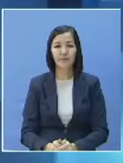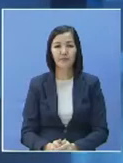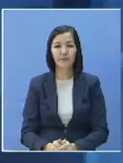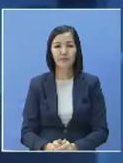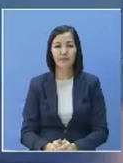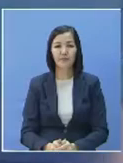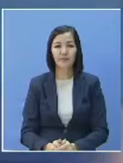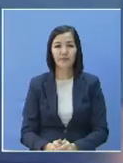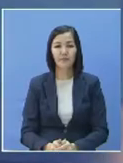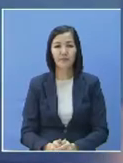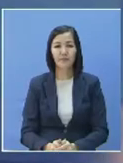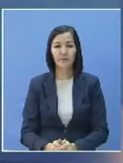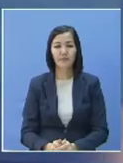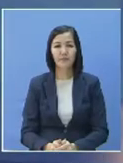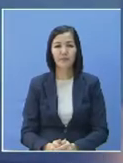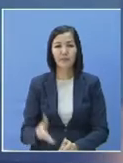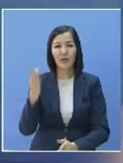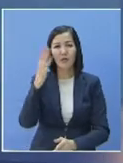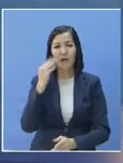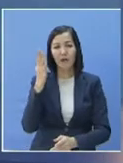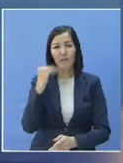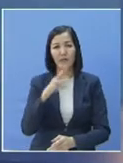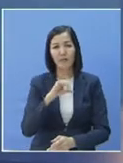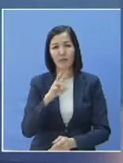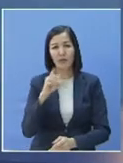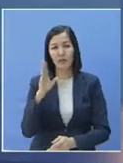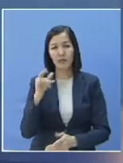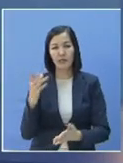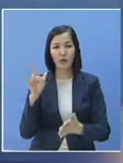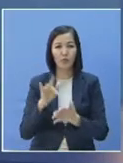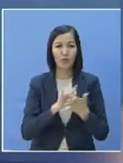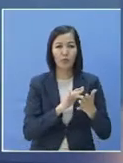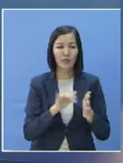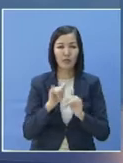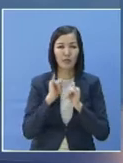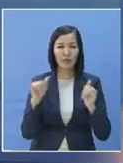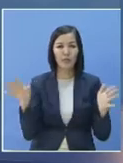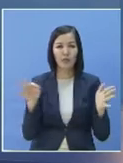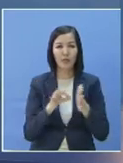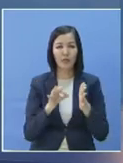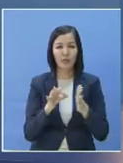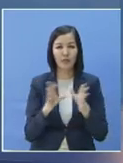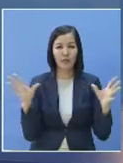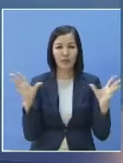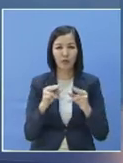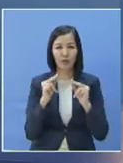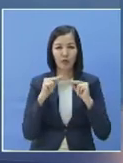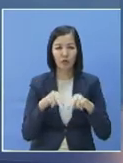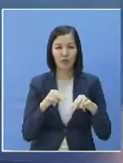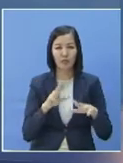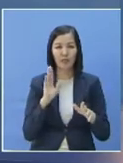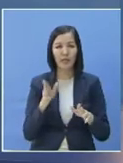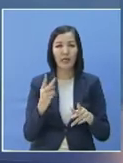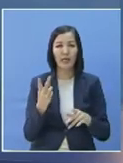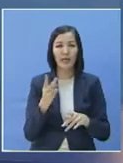ауданынан. Алматы мен Маңғыстау облыстары ішкі туризмді дамыту мақсатында тілек пен білек тоғыстыра қимылдап жатыр.